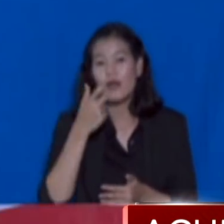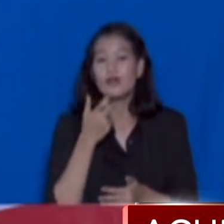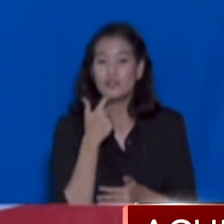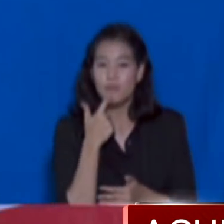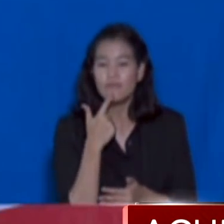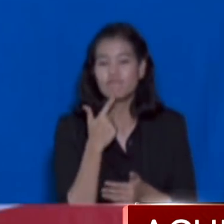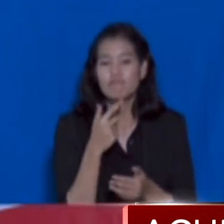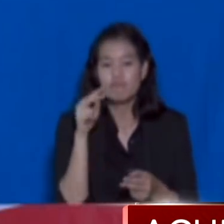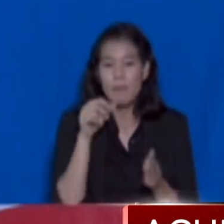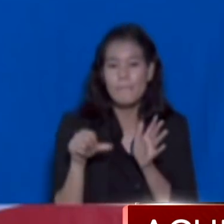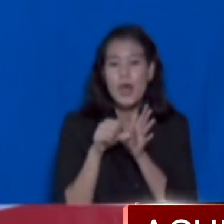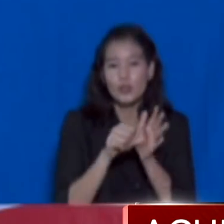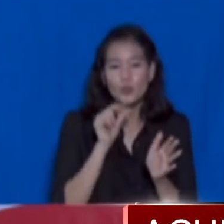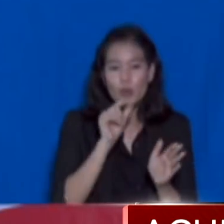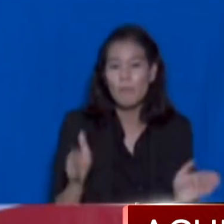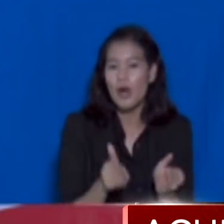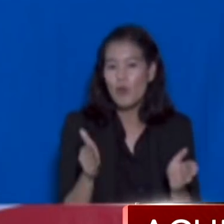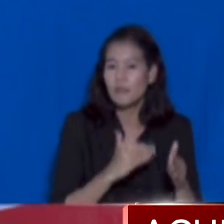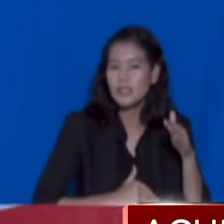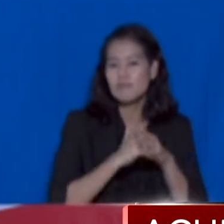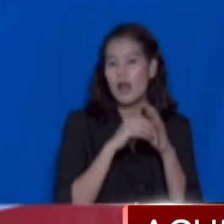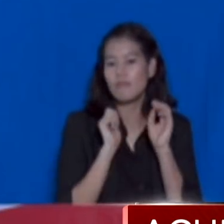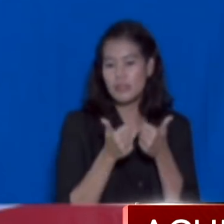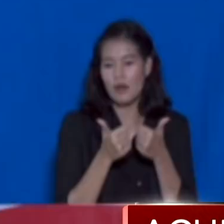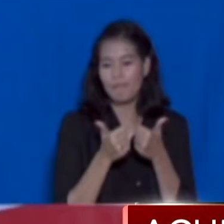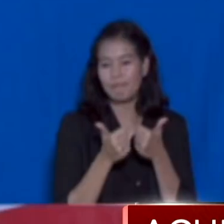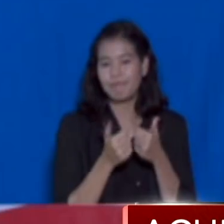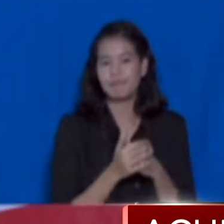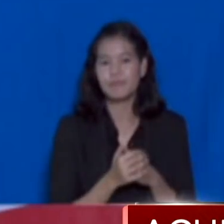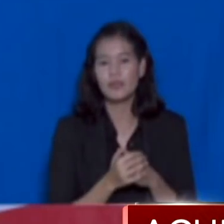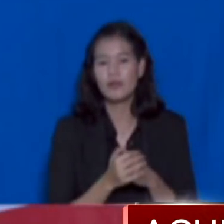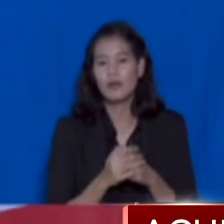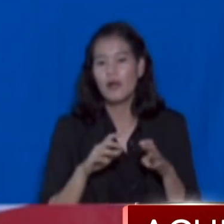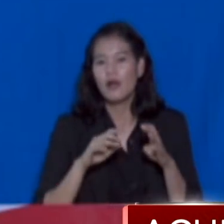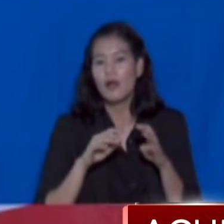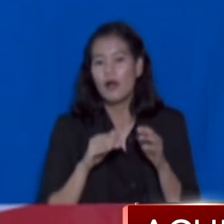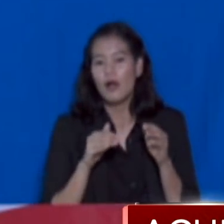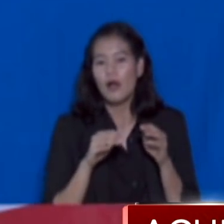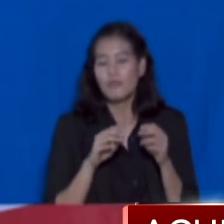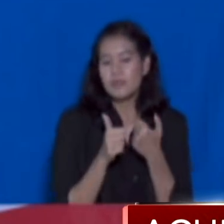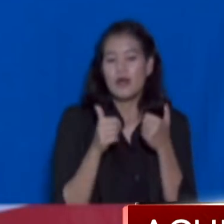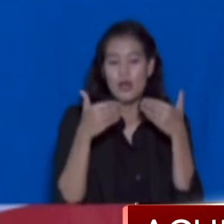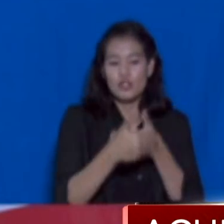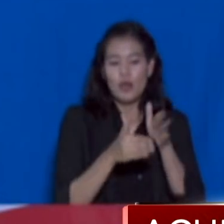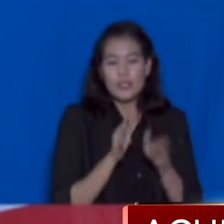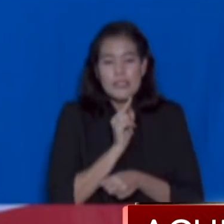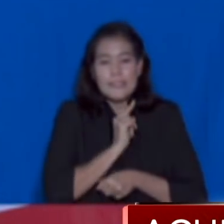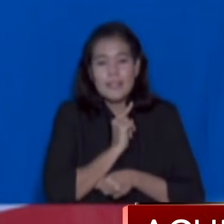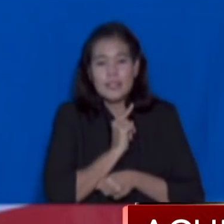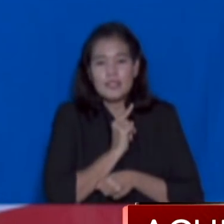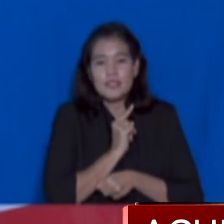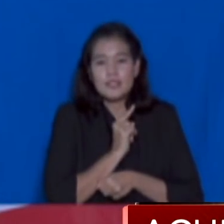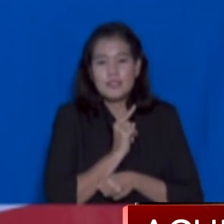perawatan sakitnya dengan maksimal bisa melaksanakan isolasi diri dengan baik